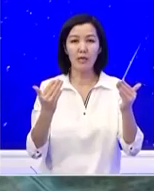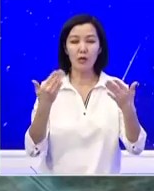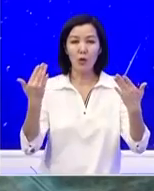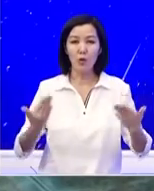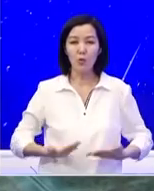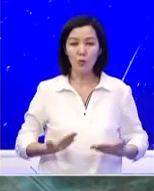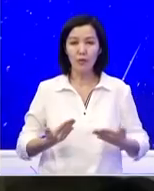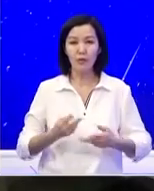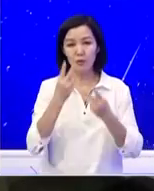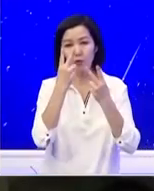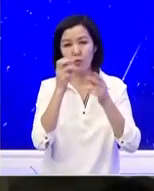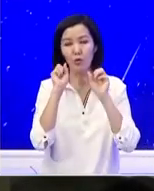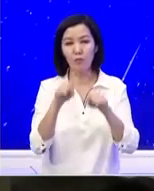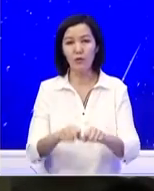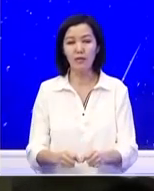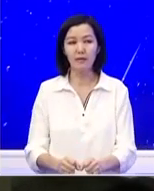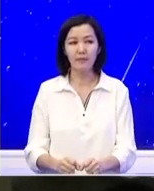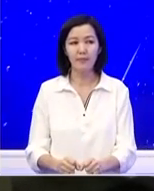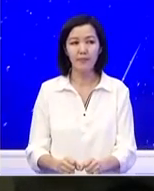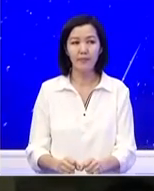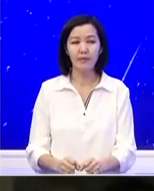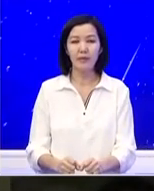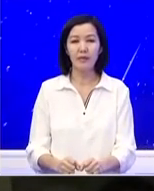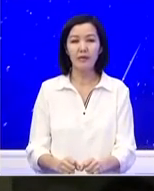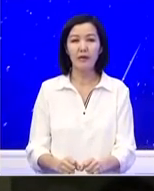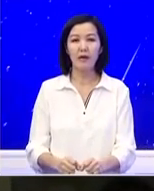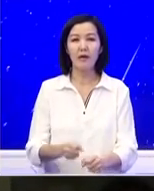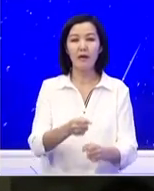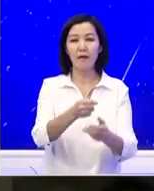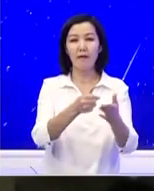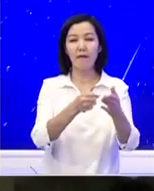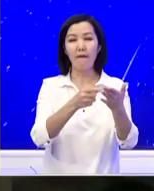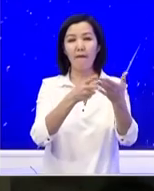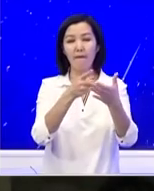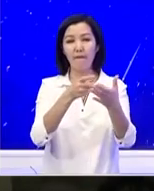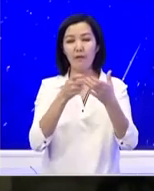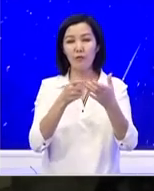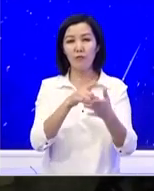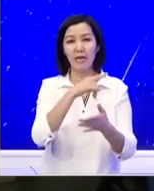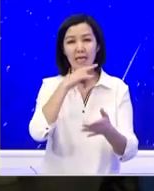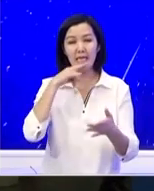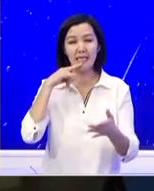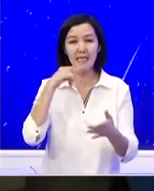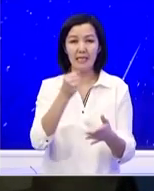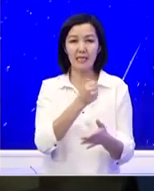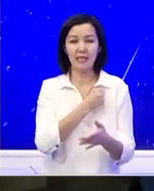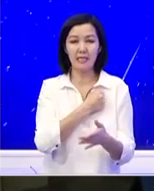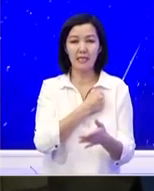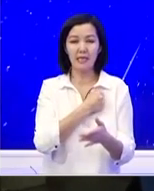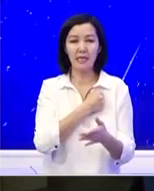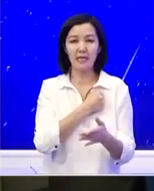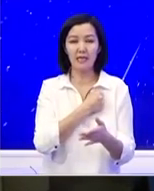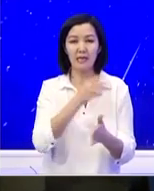өмірінен хабар береді. Мосин винтовкасы. Бұл винтовка Ресей империясы кезінде әскерлердің жаңғы қару